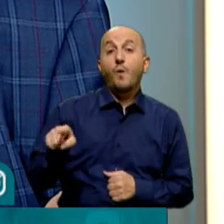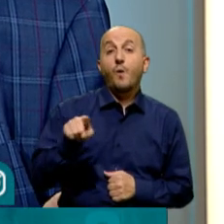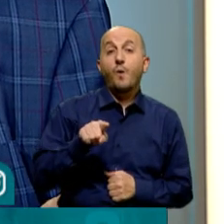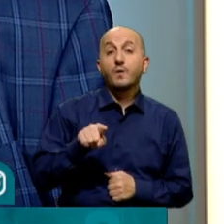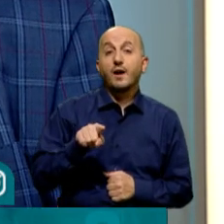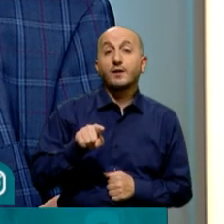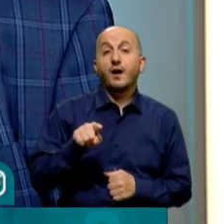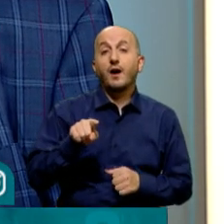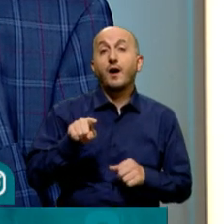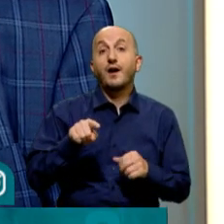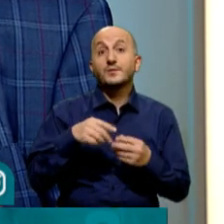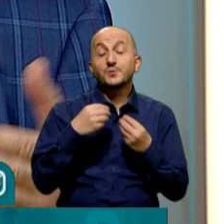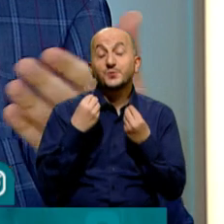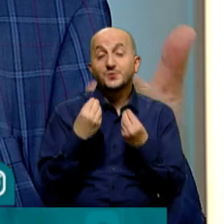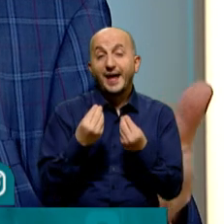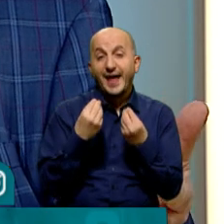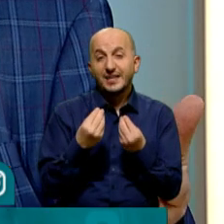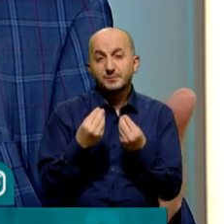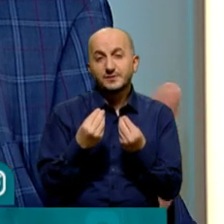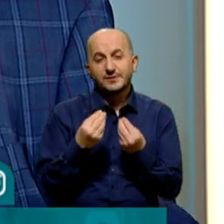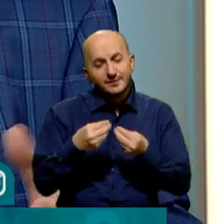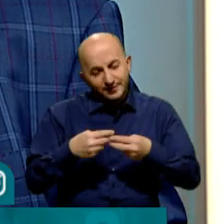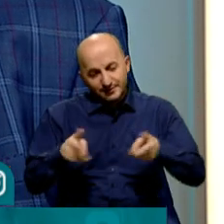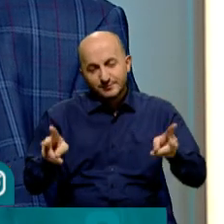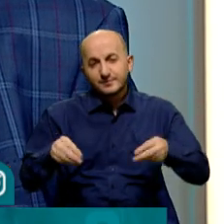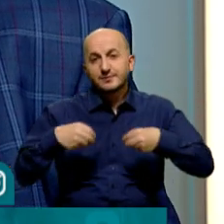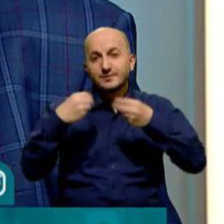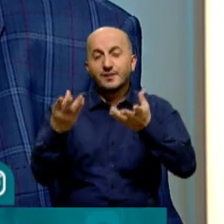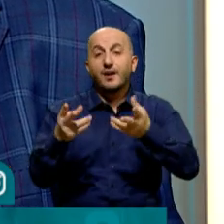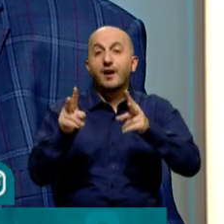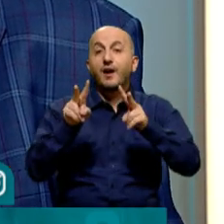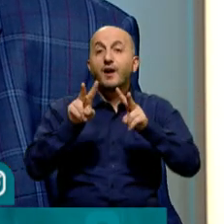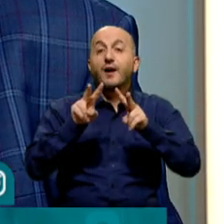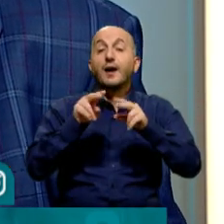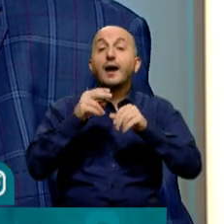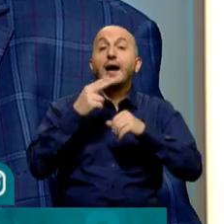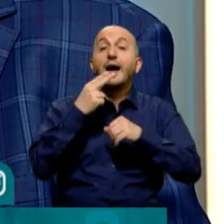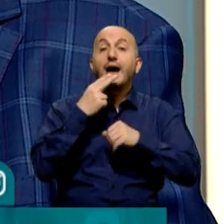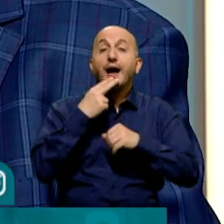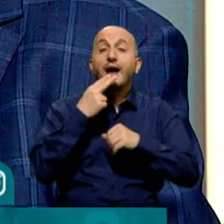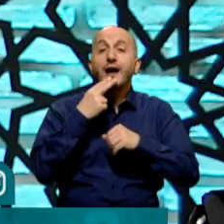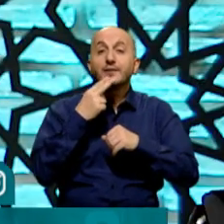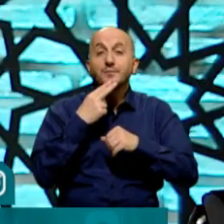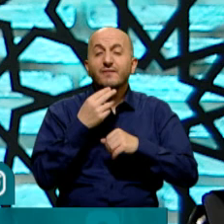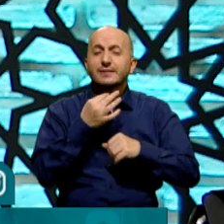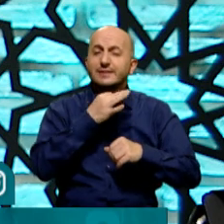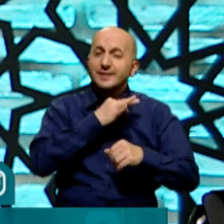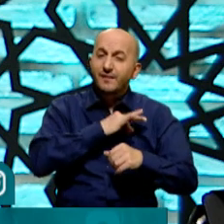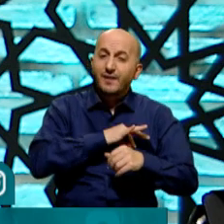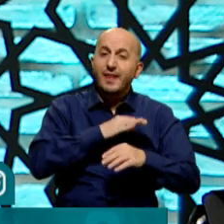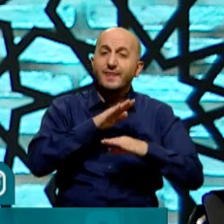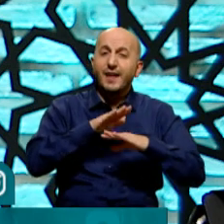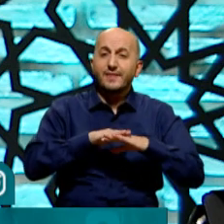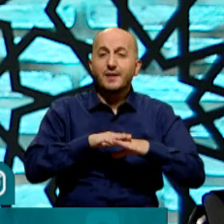verin ve onları güzel bir şekilde salıverin. Muta ne demek? Hanımefendinin istifade edebileceği mesela bir